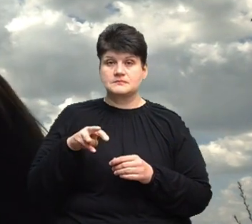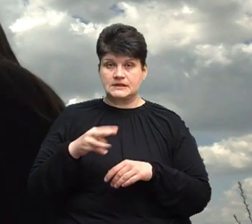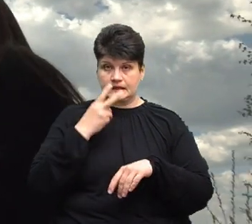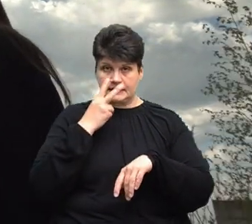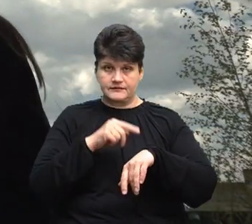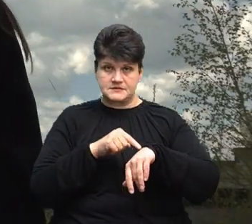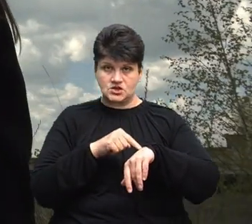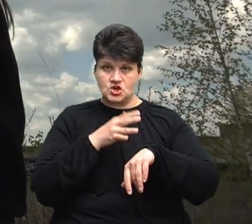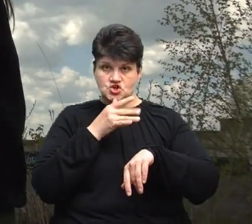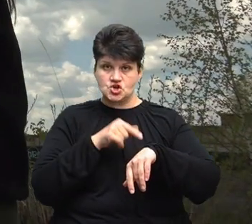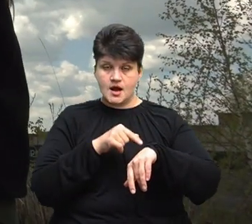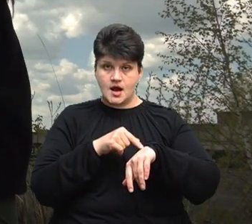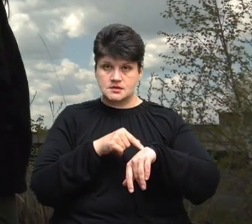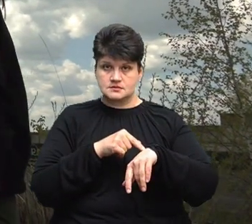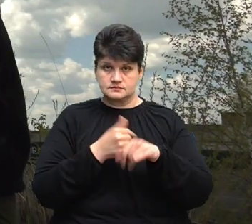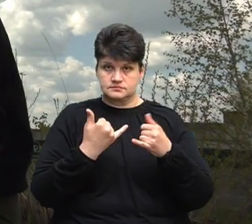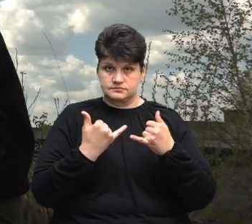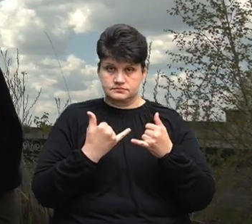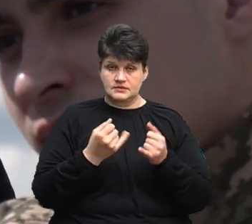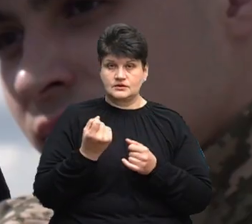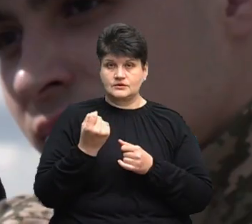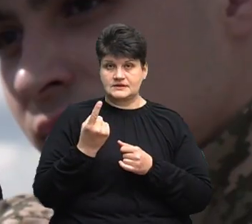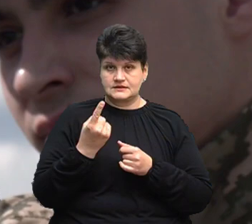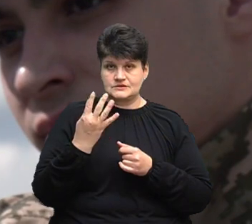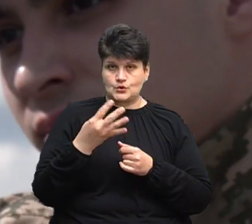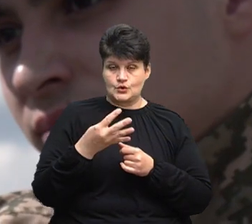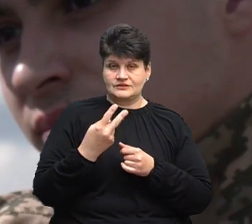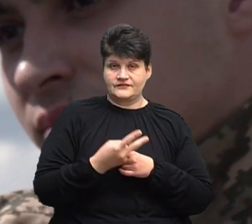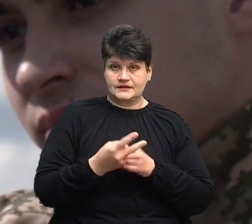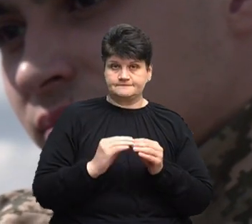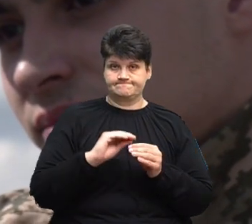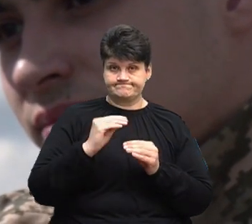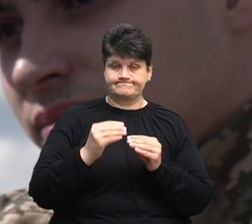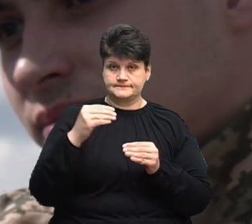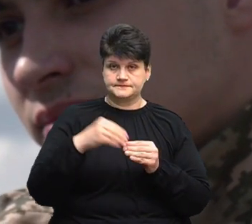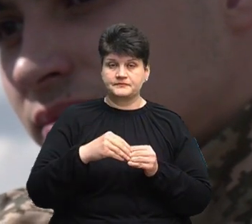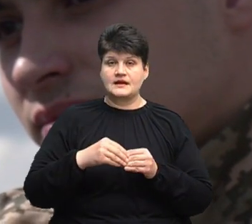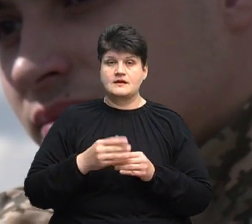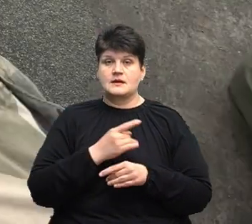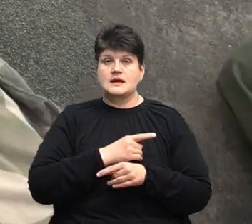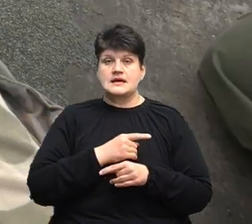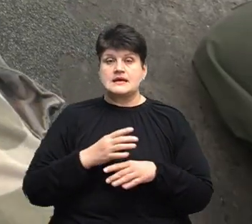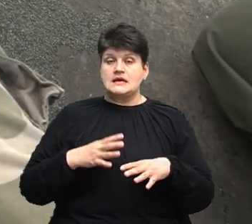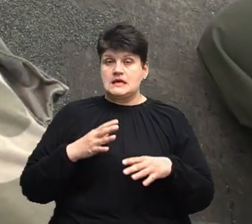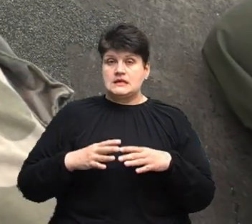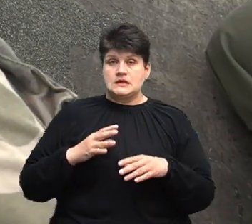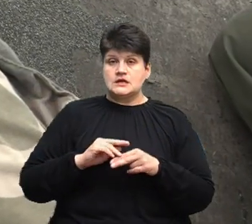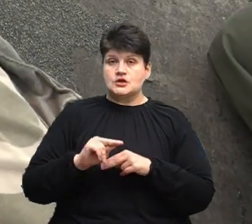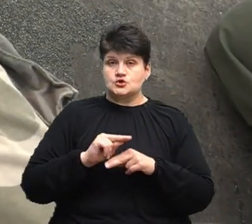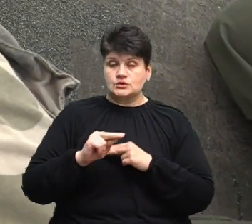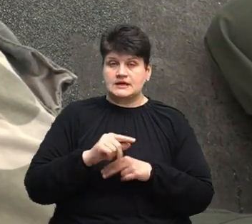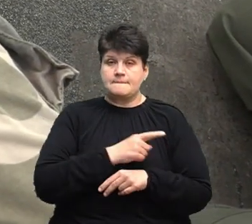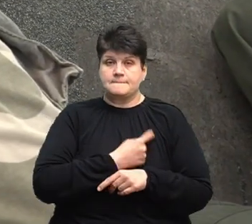накладання. Час накладання у нас 11:42. На локації медицини інструкторка Христина вчить учасників тренування